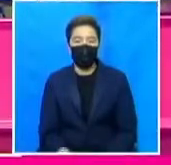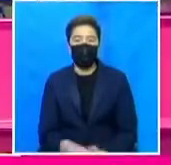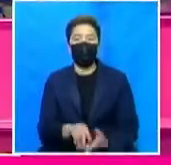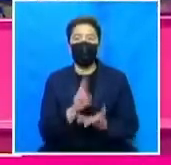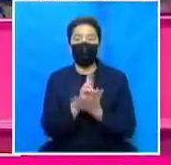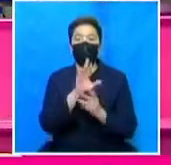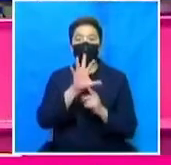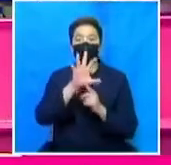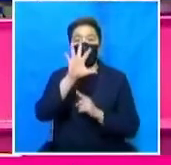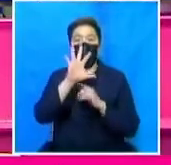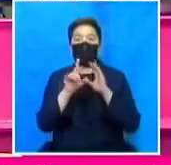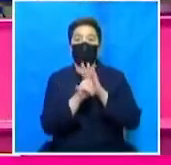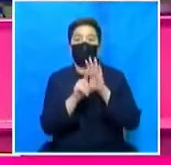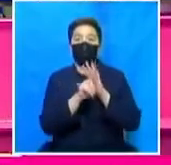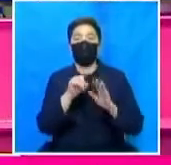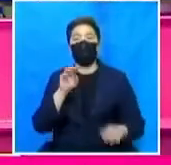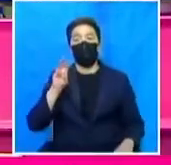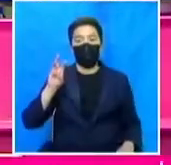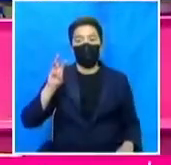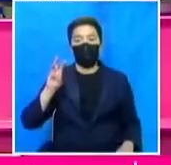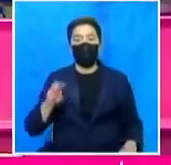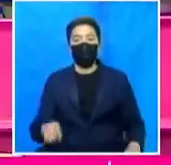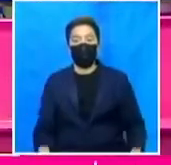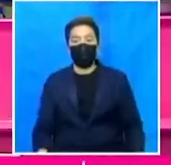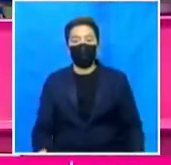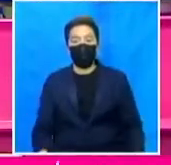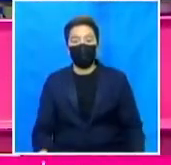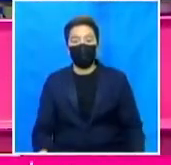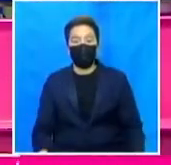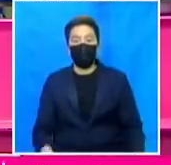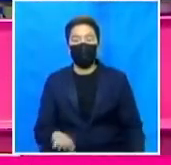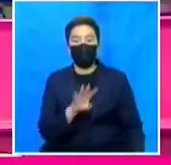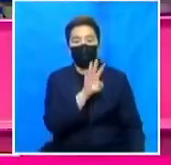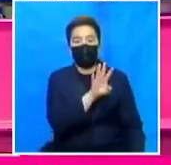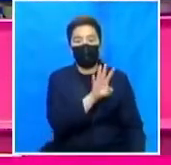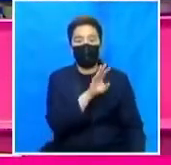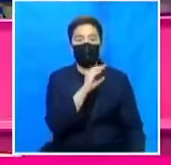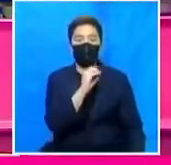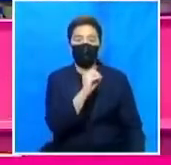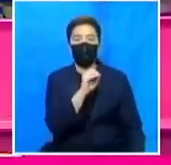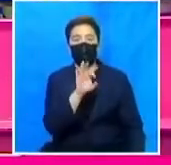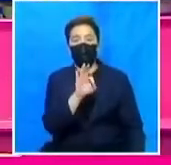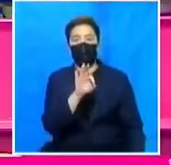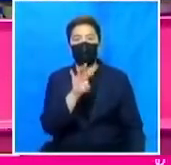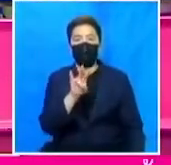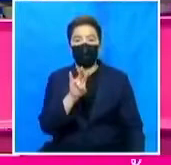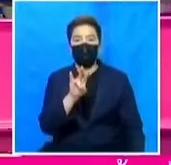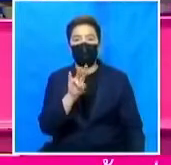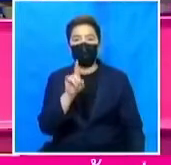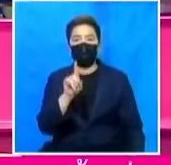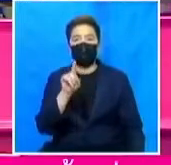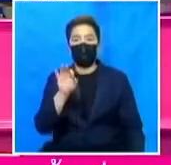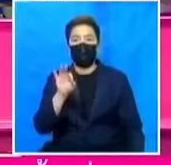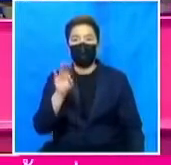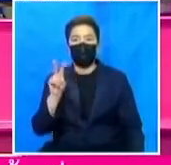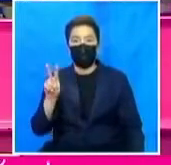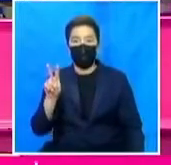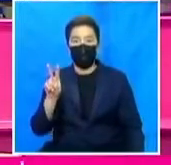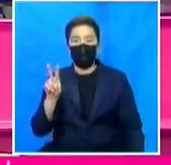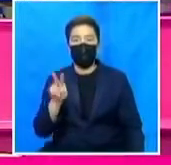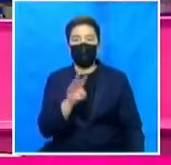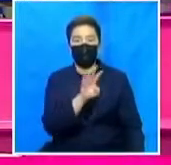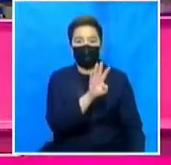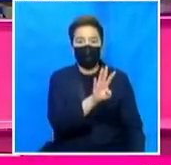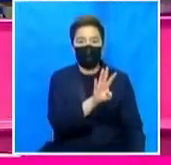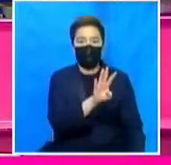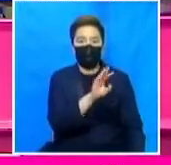อันดับที่5หมุนครั้งที่6เลขที่ออก4 0 9 7 1 9 2